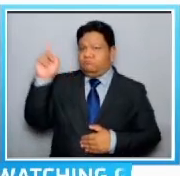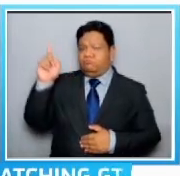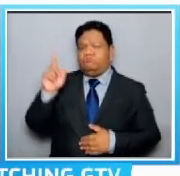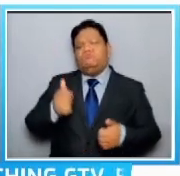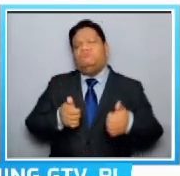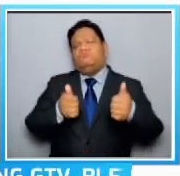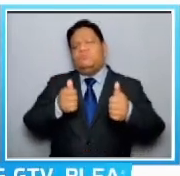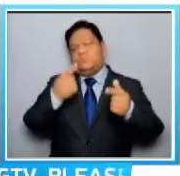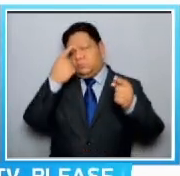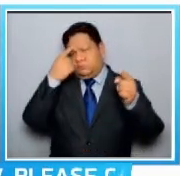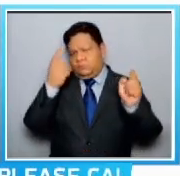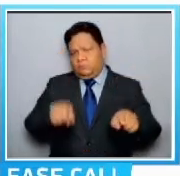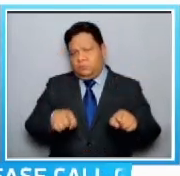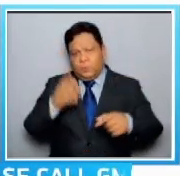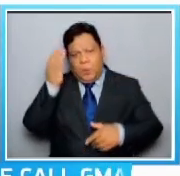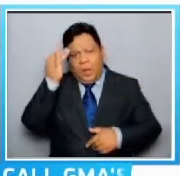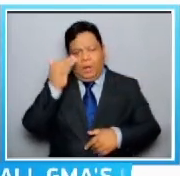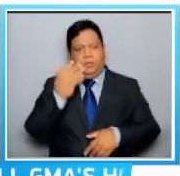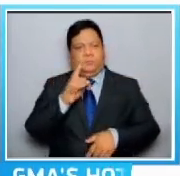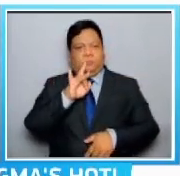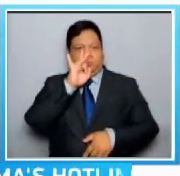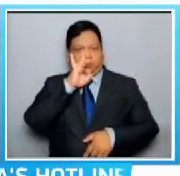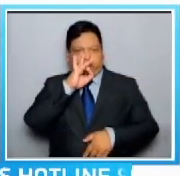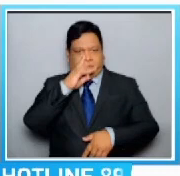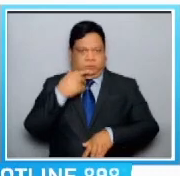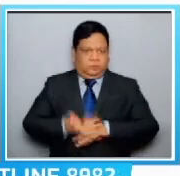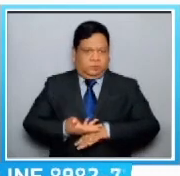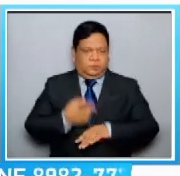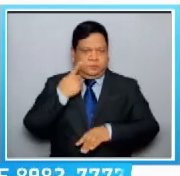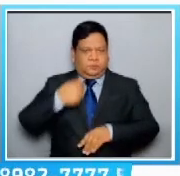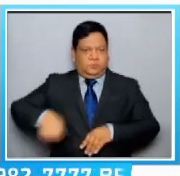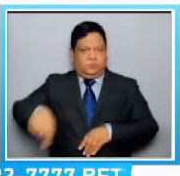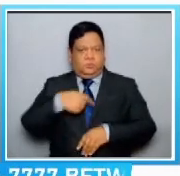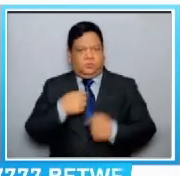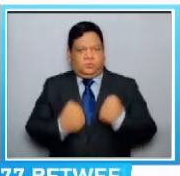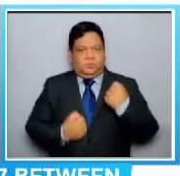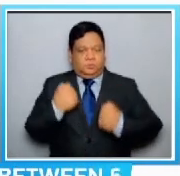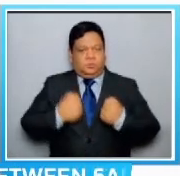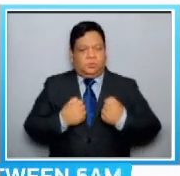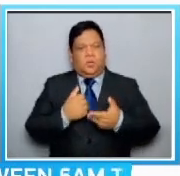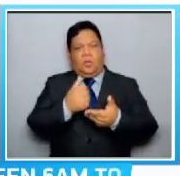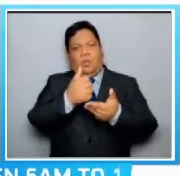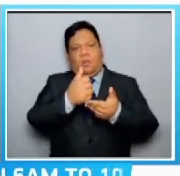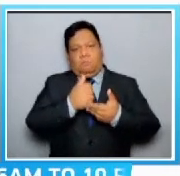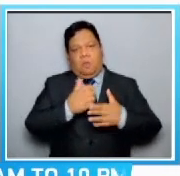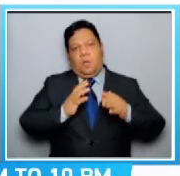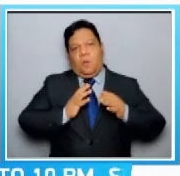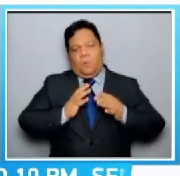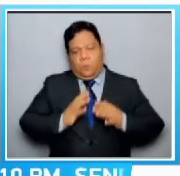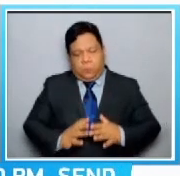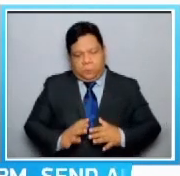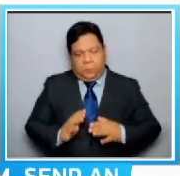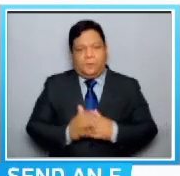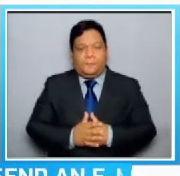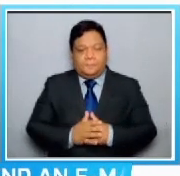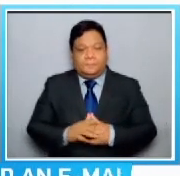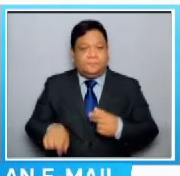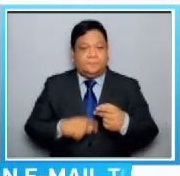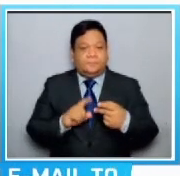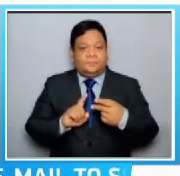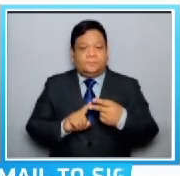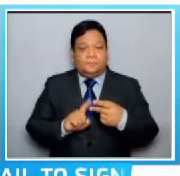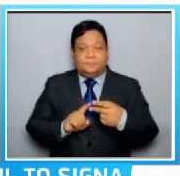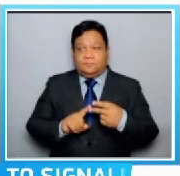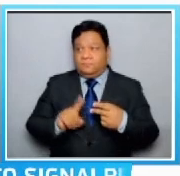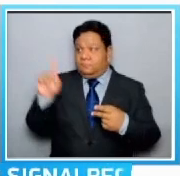mga motorista at commuter. Ginhawa raw ito para sa kanila. Sinugundahan niya ni Anthony